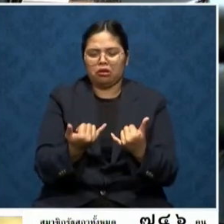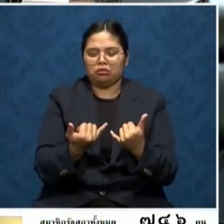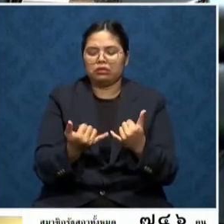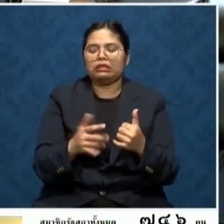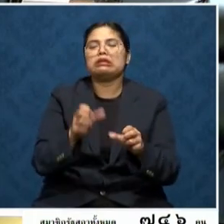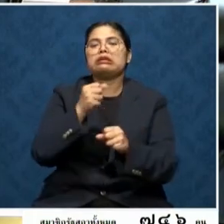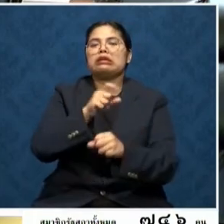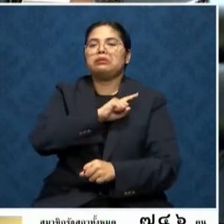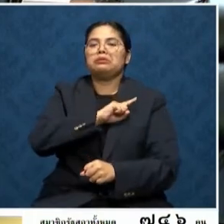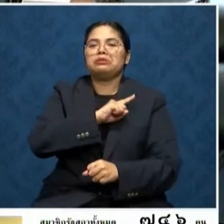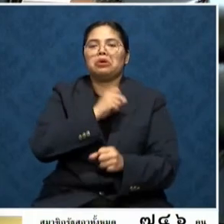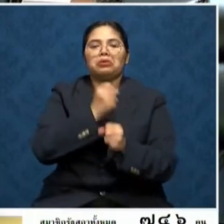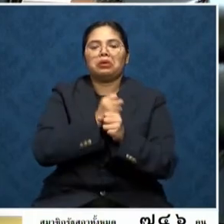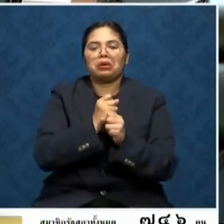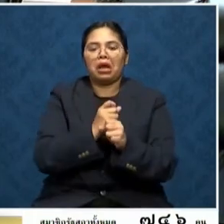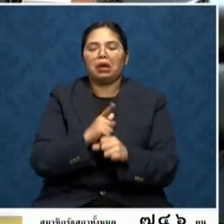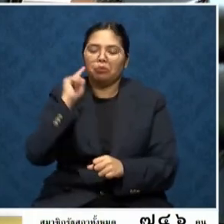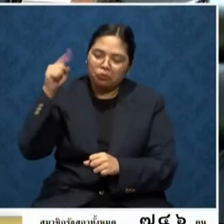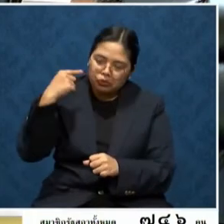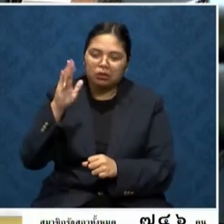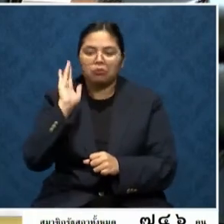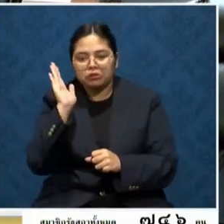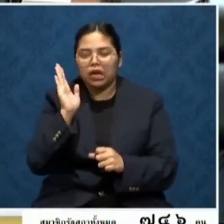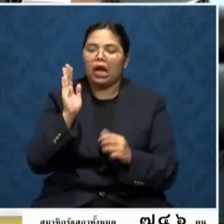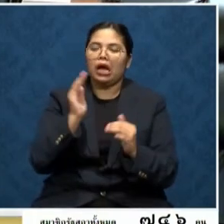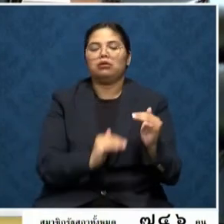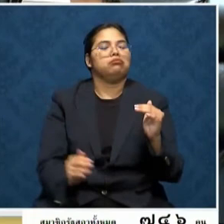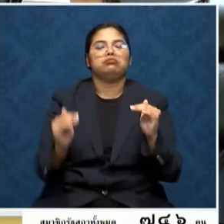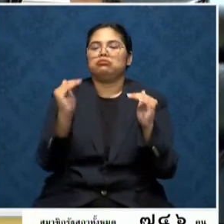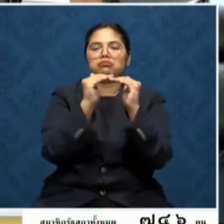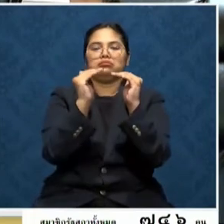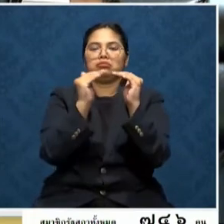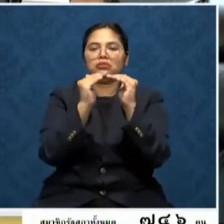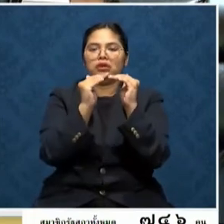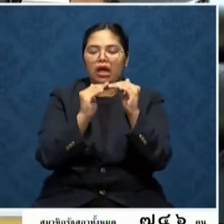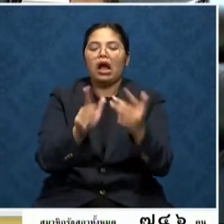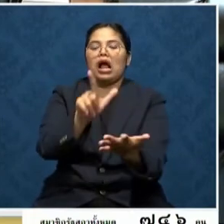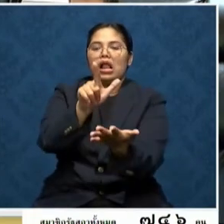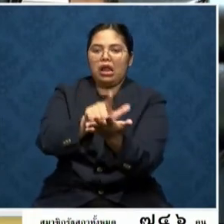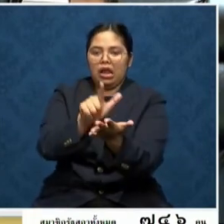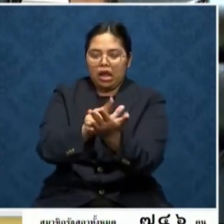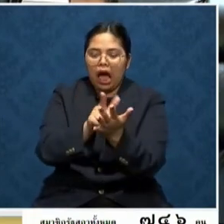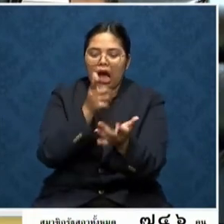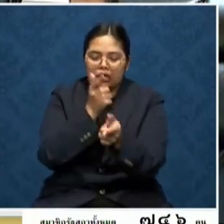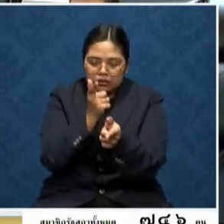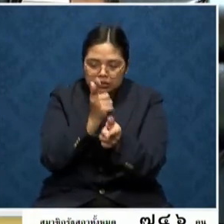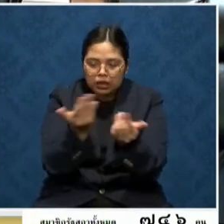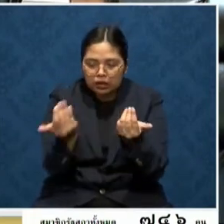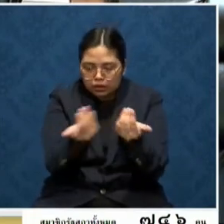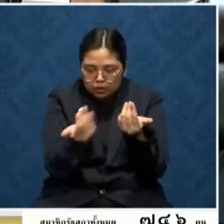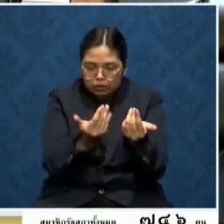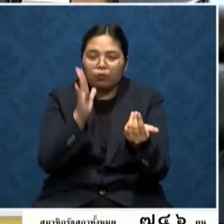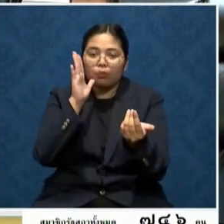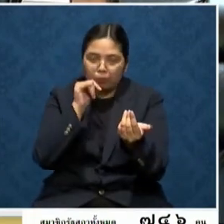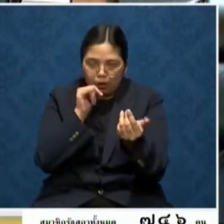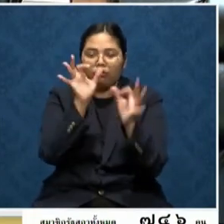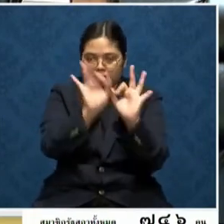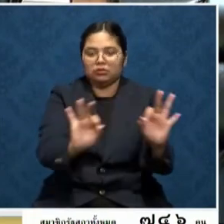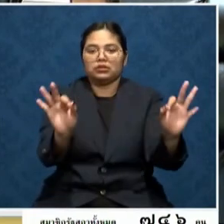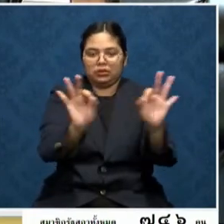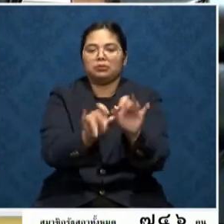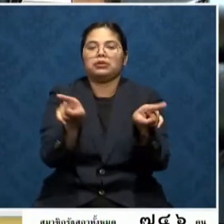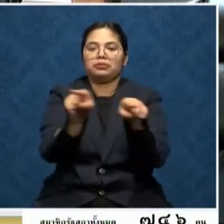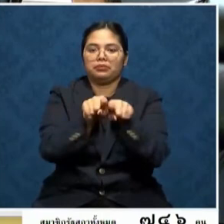าทนี้นะคะไม่ได้ยึดติดกับเพศอีกต่อไปแล้วเพราะฉะนั้นการลาเลี้ยงลูกของคุณพ่อก็สำคัญรับผิดชอบร่วมกันด้วยนะคะ